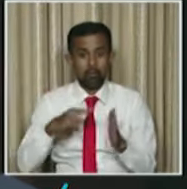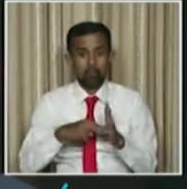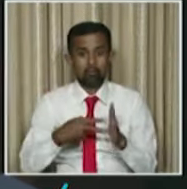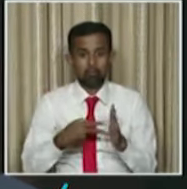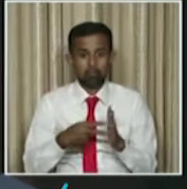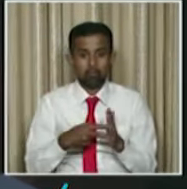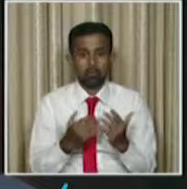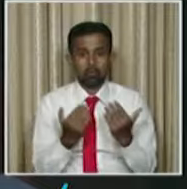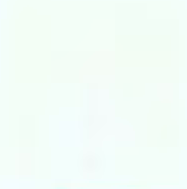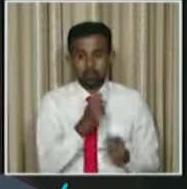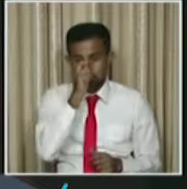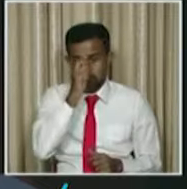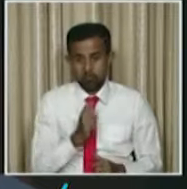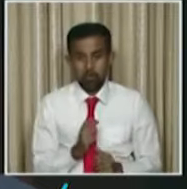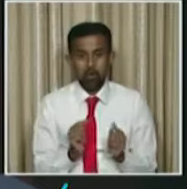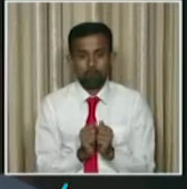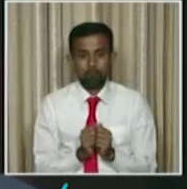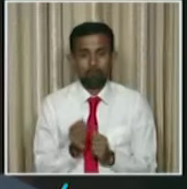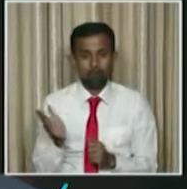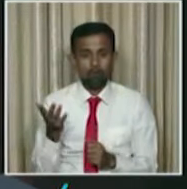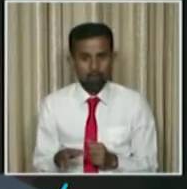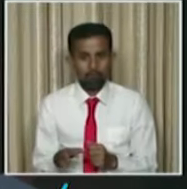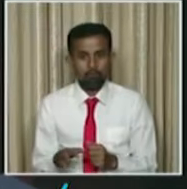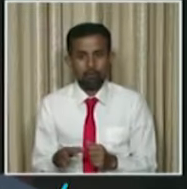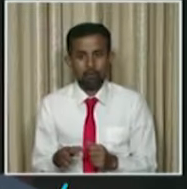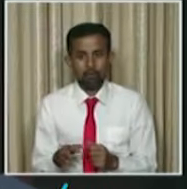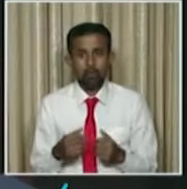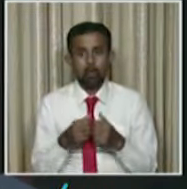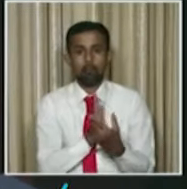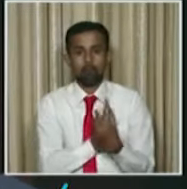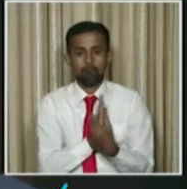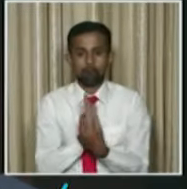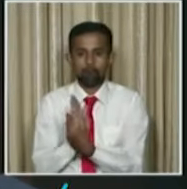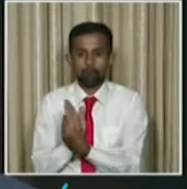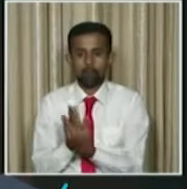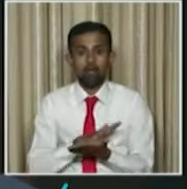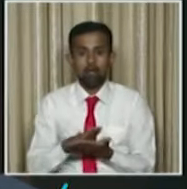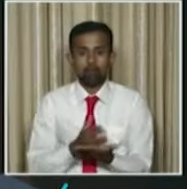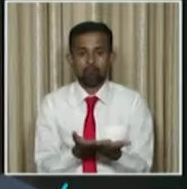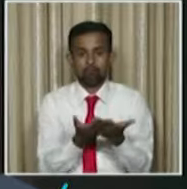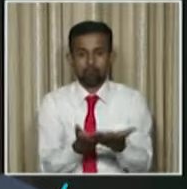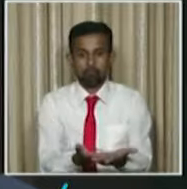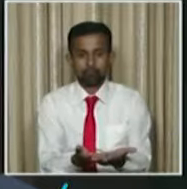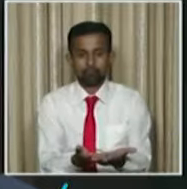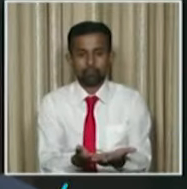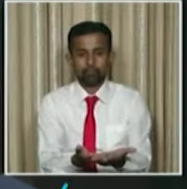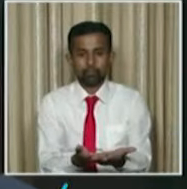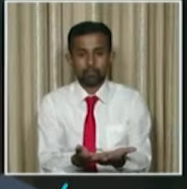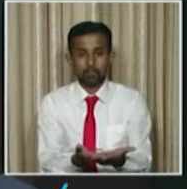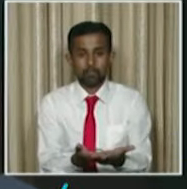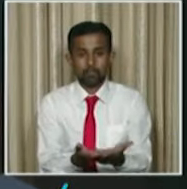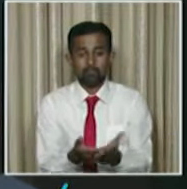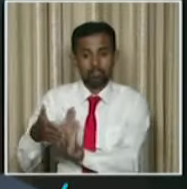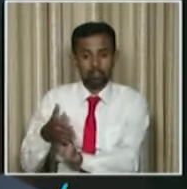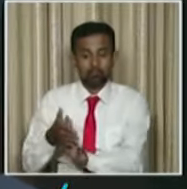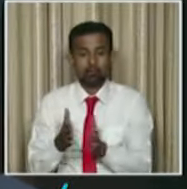එකේ උපදේශකවරයෙක් හැටියට කටයුතු කරලා තිබෙන මම ඒකට අදාළ සියලුම ලිපිලේඛන හැන්සාත් ගත කරනවා සභාගත කරනවා අර